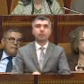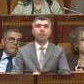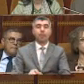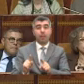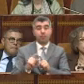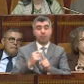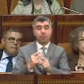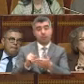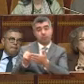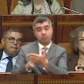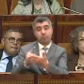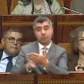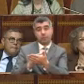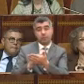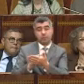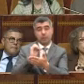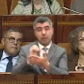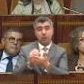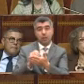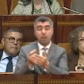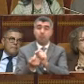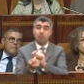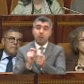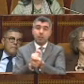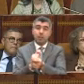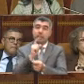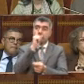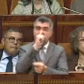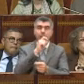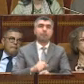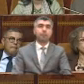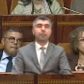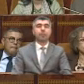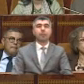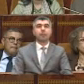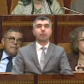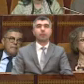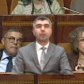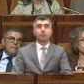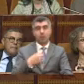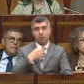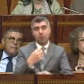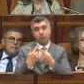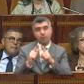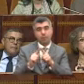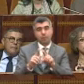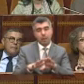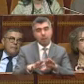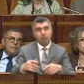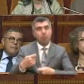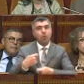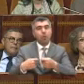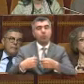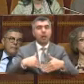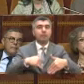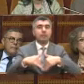بالطابليت. فهاد التحول راه هو كبير وكبير بزاف. وبلا ما نذكروا الظاهره ديال الفراشه، واخا حنا صراحه